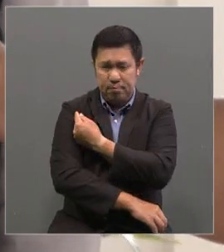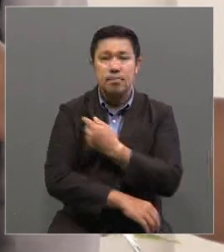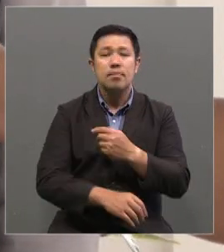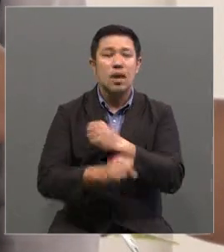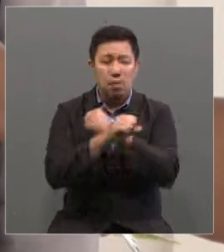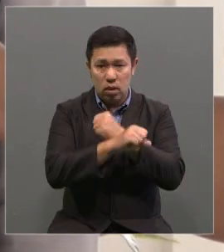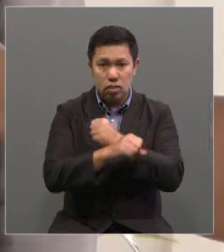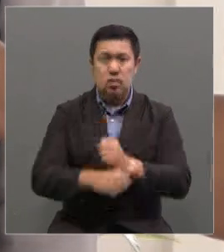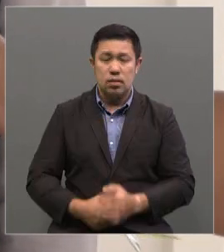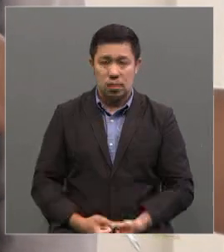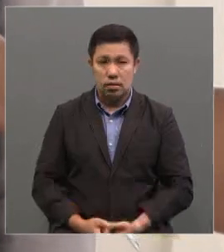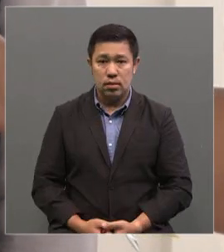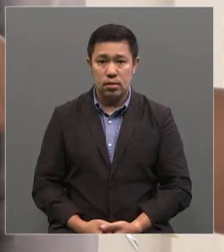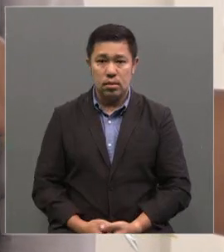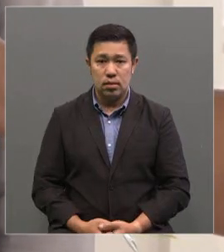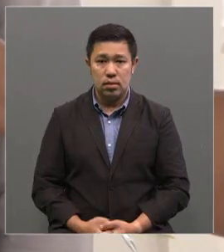ดังกล่าวครับ